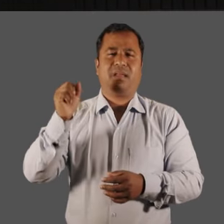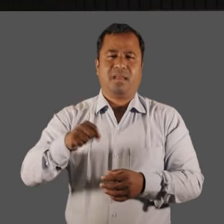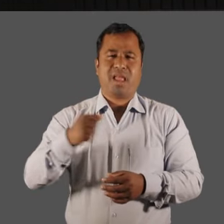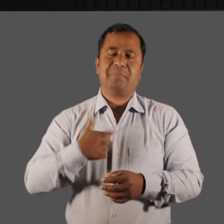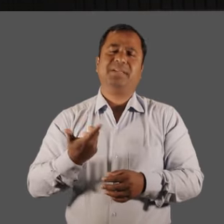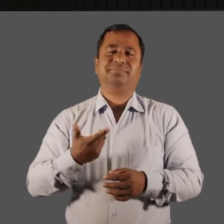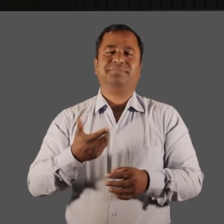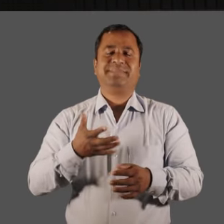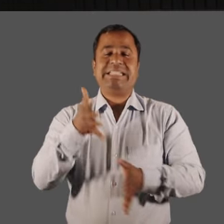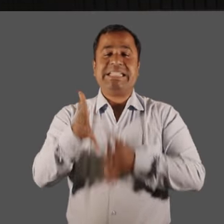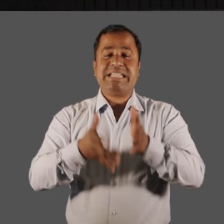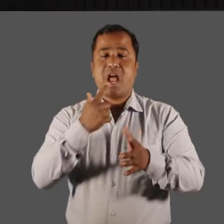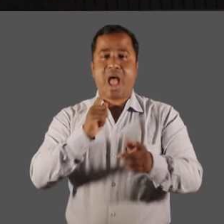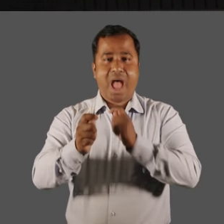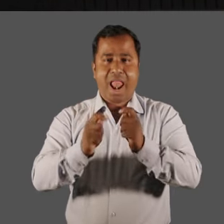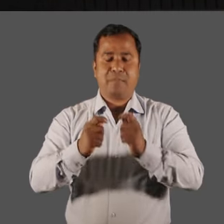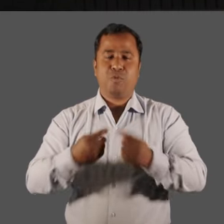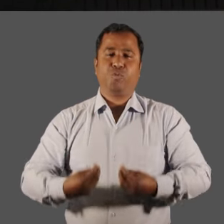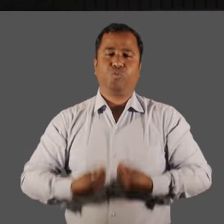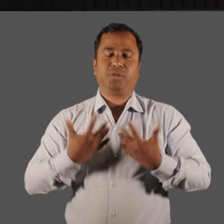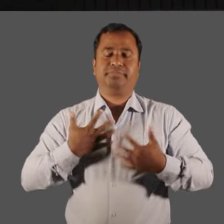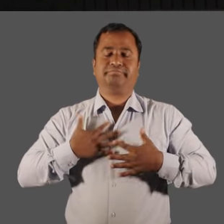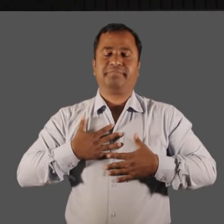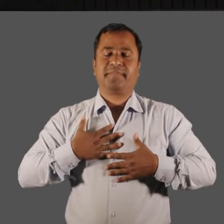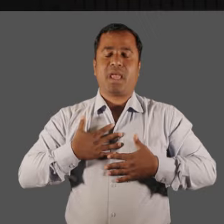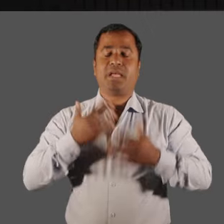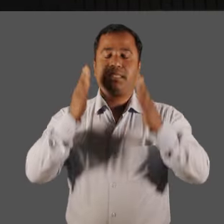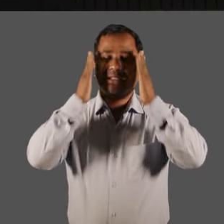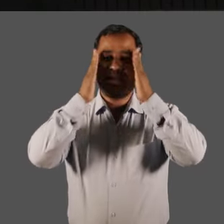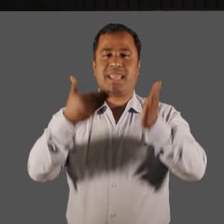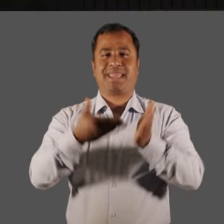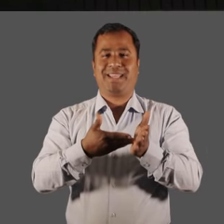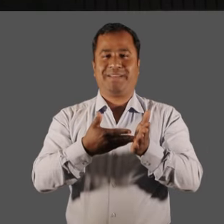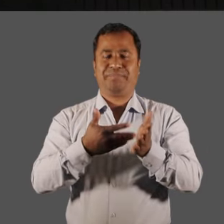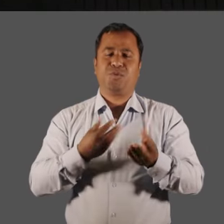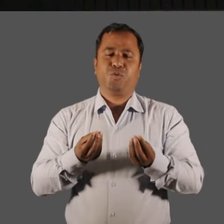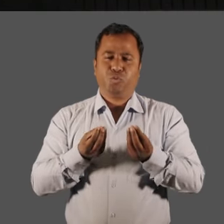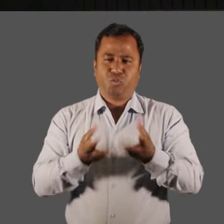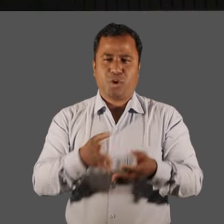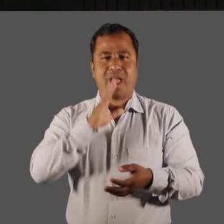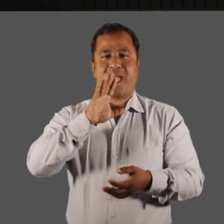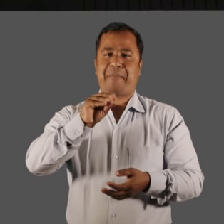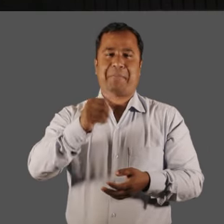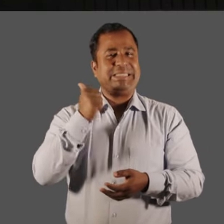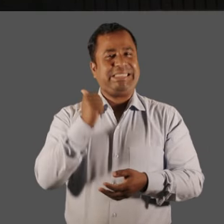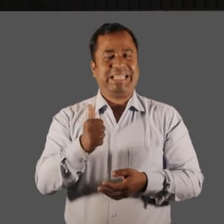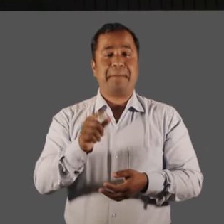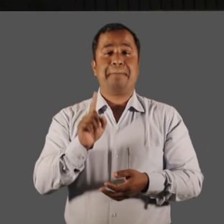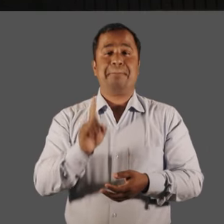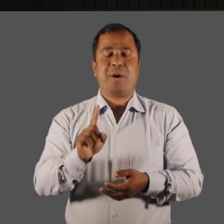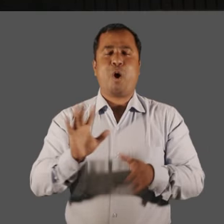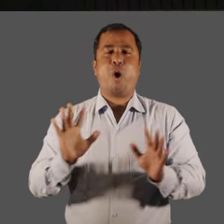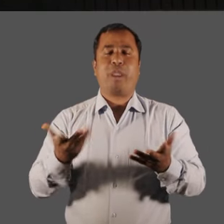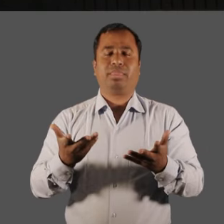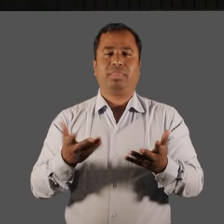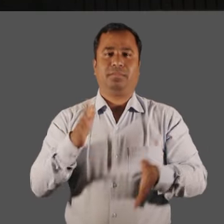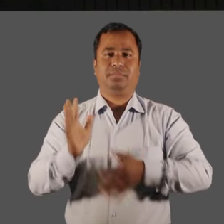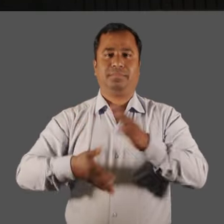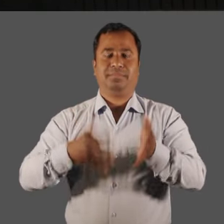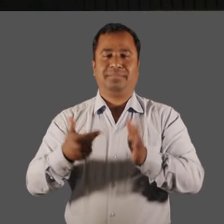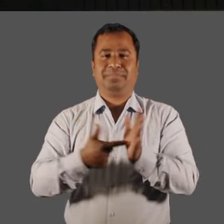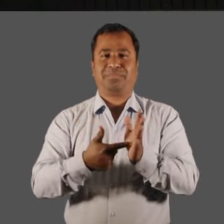স্বাচ্ছন্দ্য বোধ করি আসলে ইশারা ভাষায় কথা বলতে, নিজেদের মধ্যে? নিজেদের মধ্যে। মানে দেখা যায় আমরা শুরু করছি মুখে কথা বলতে বলতে, হঠাৎ করে সাইন অটো চলে